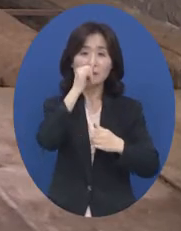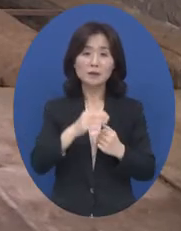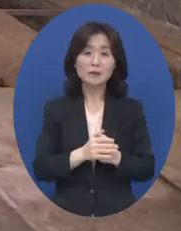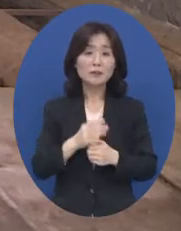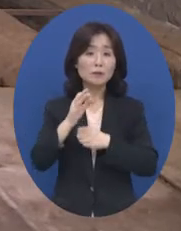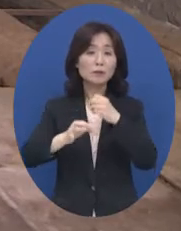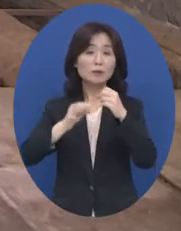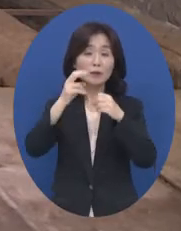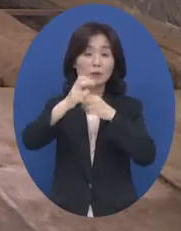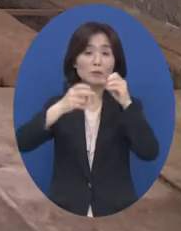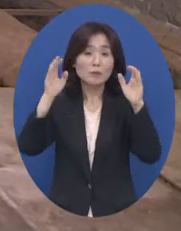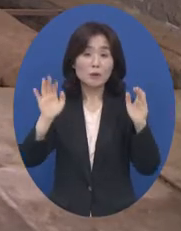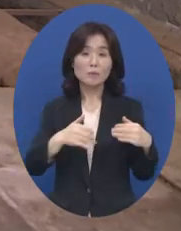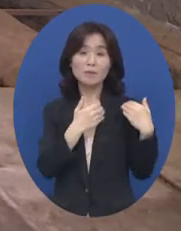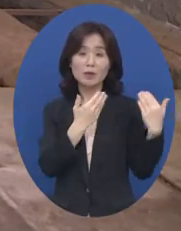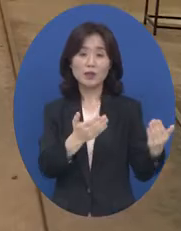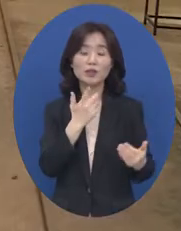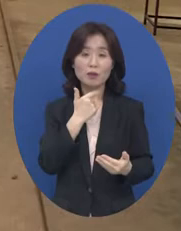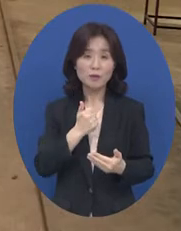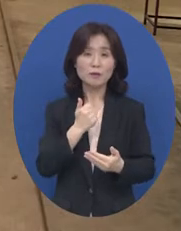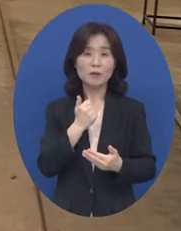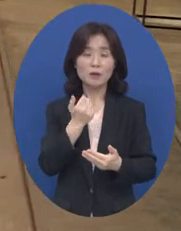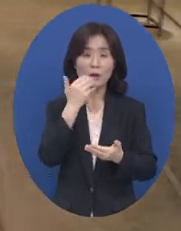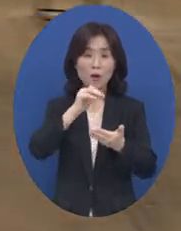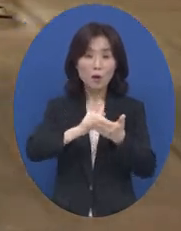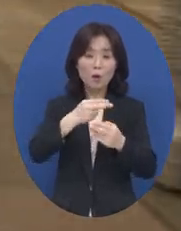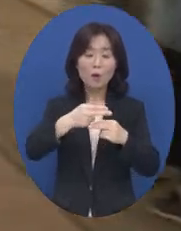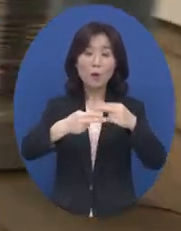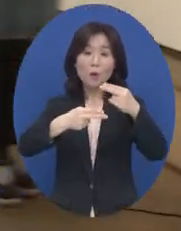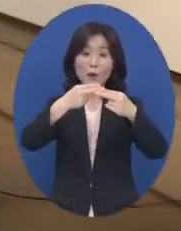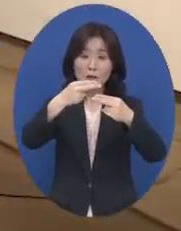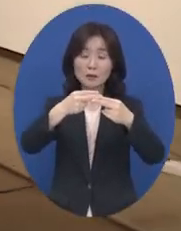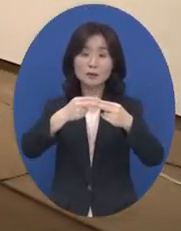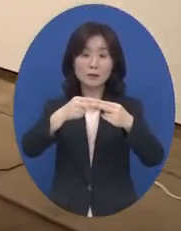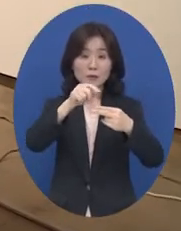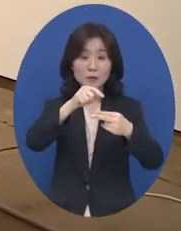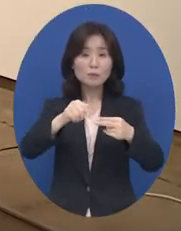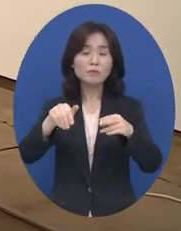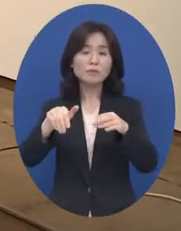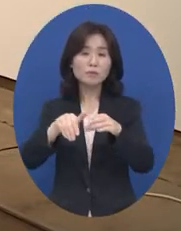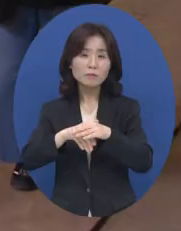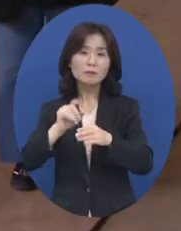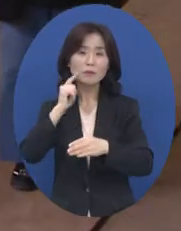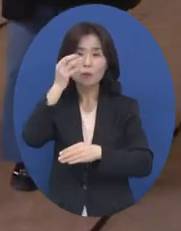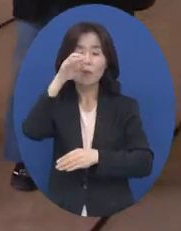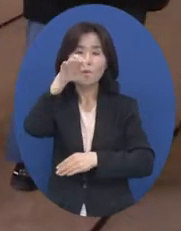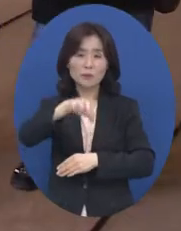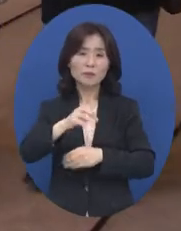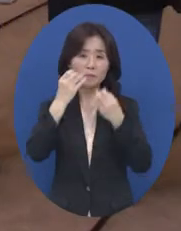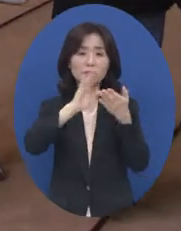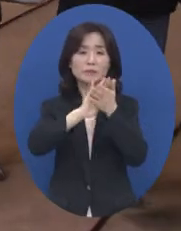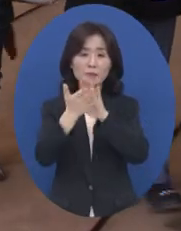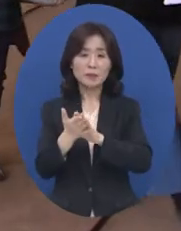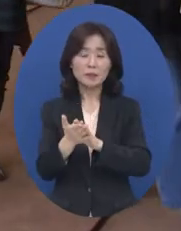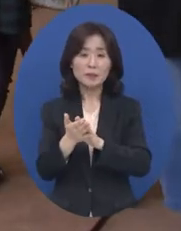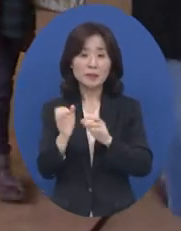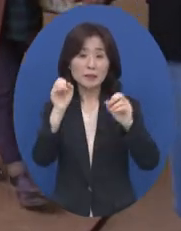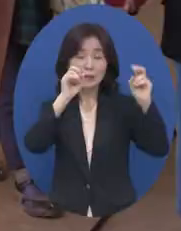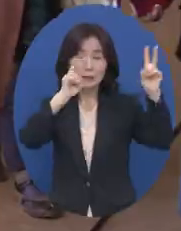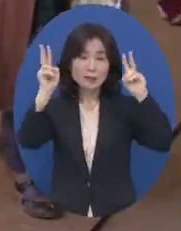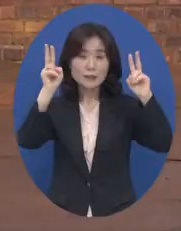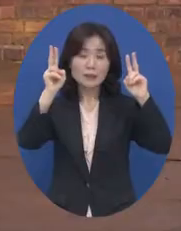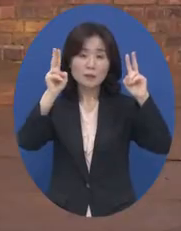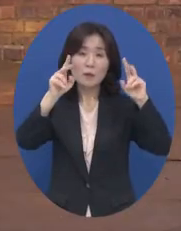년간 방치된 폐벽돌 공장이 문화예술 공간으로 재탄생했습니다. 사슴을 형상화한